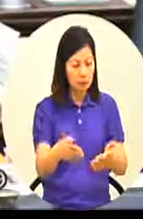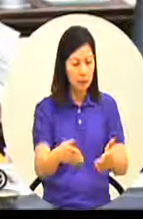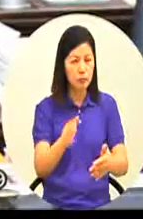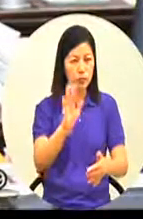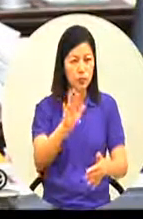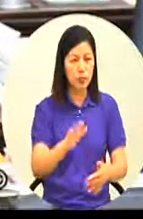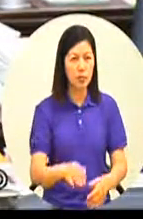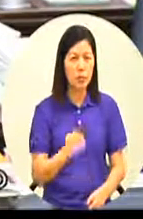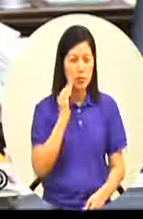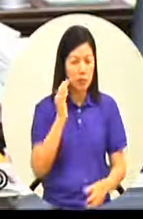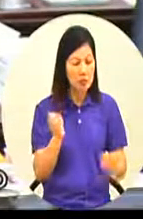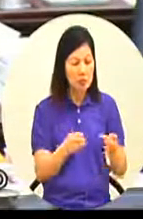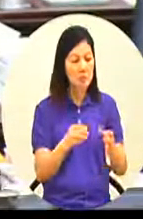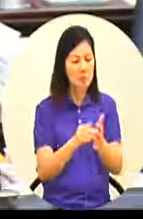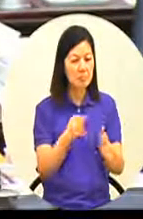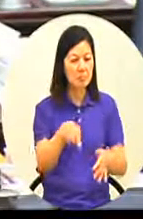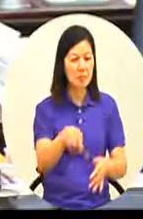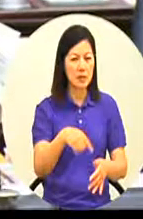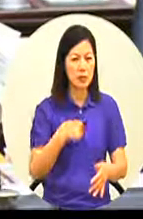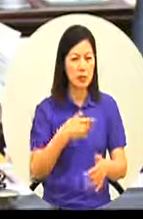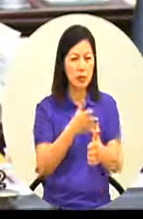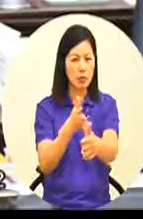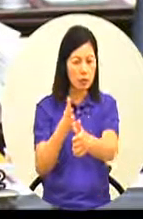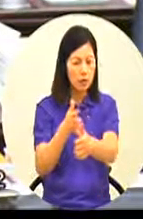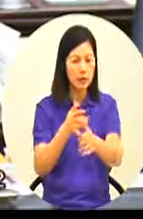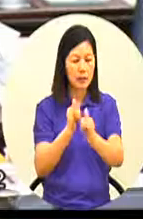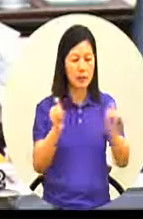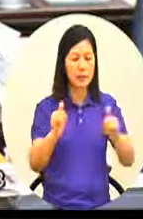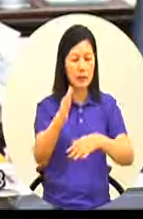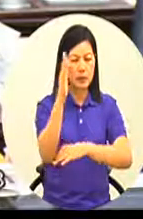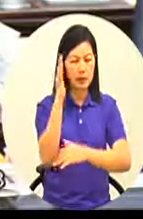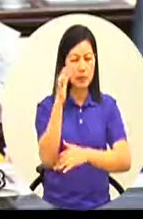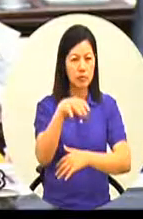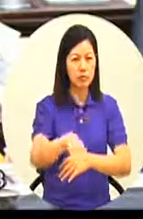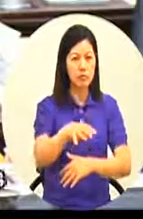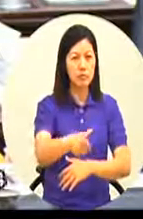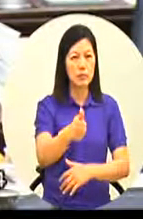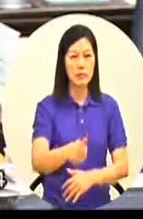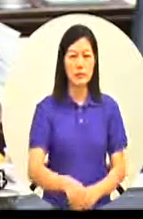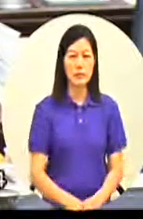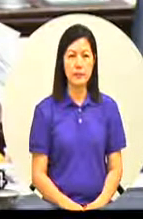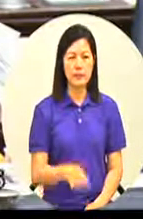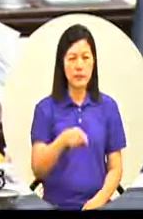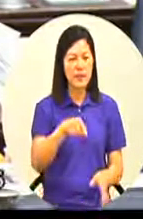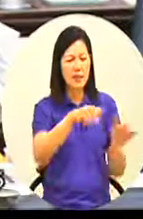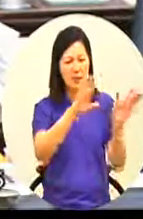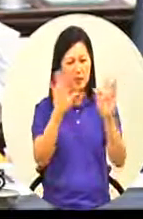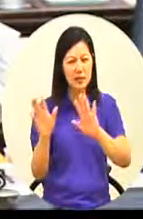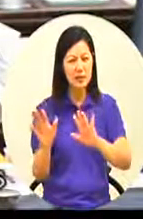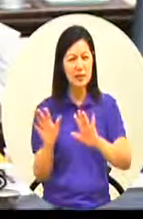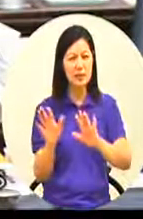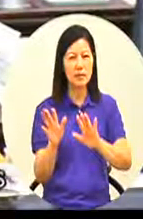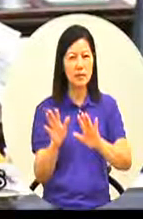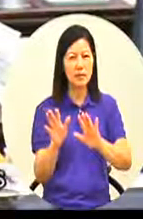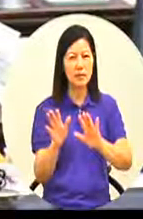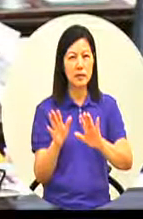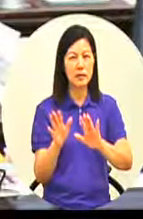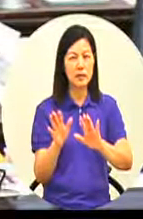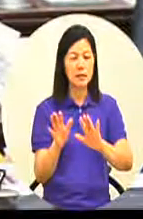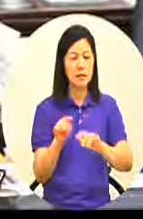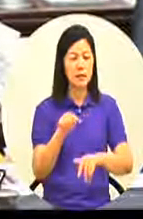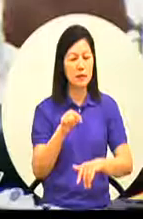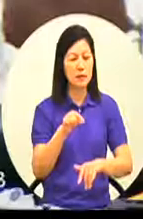会民政局长也这边，我就想要请教一下我们的民政局局长哦，这样子是不是就是有点 这样子的模